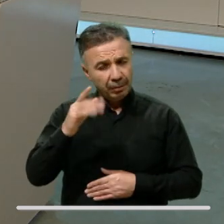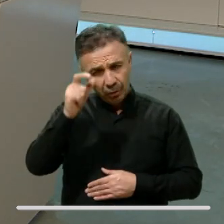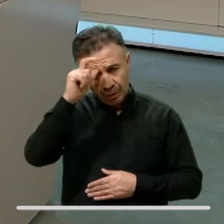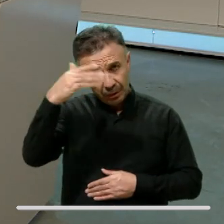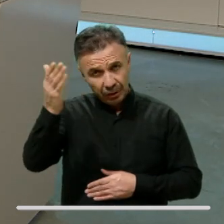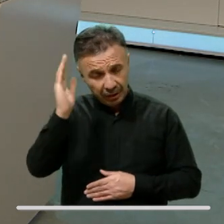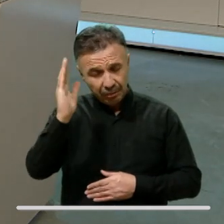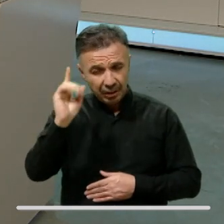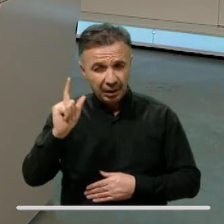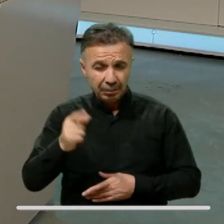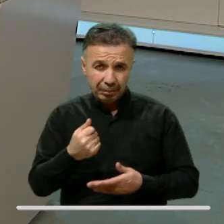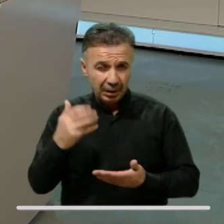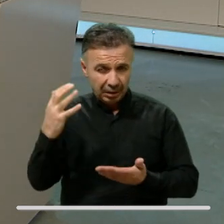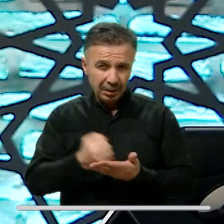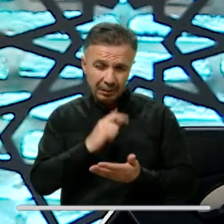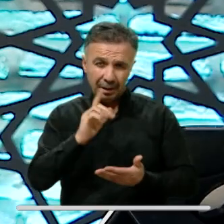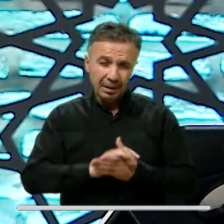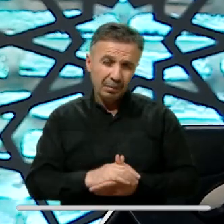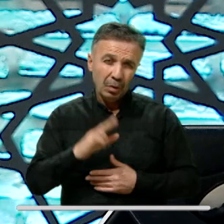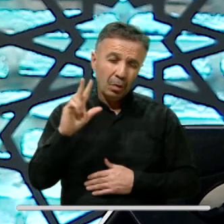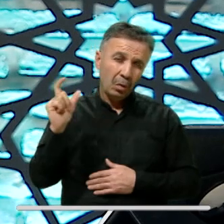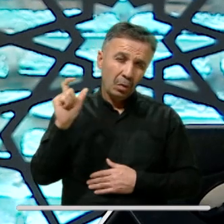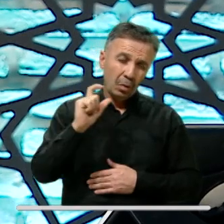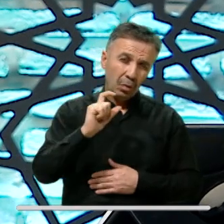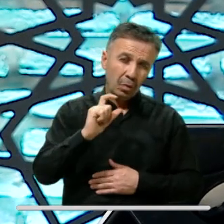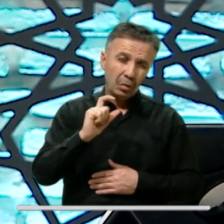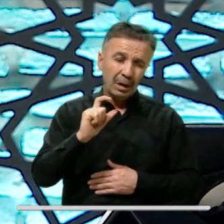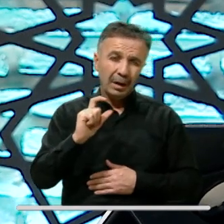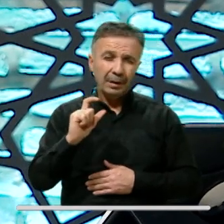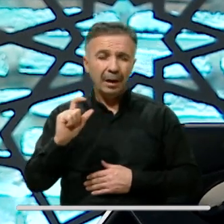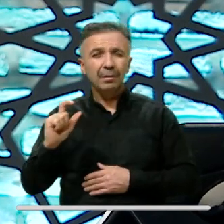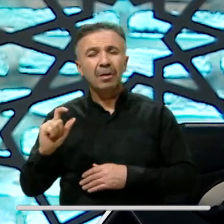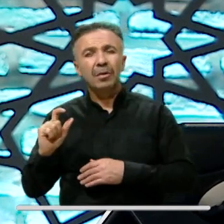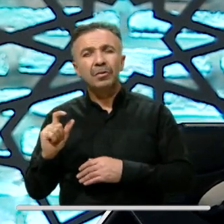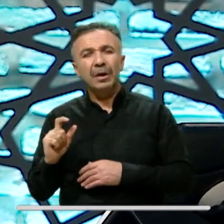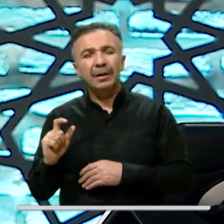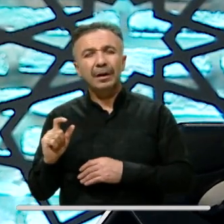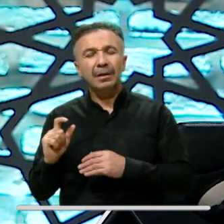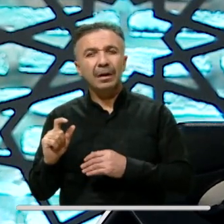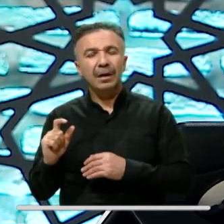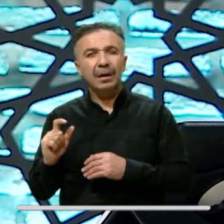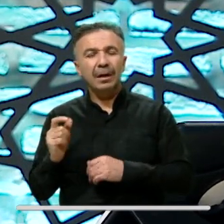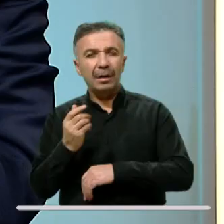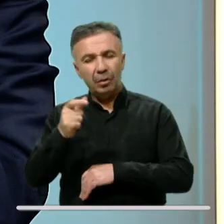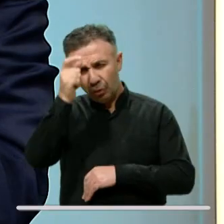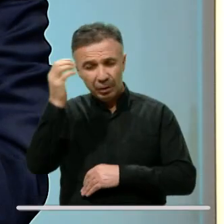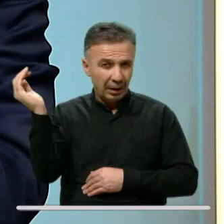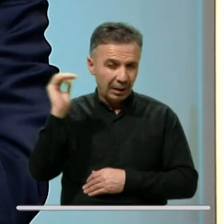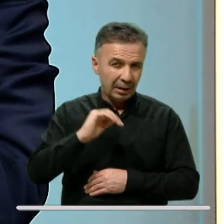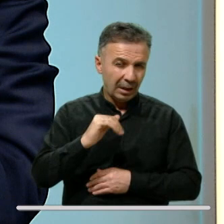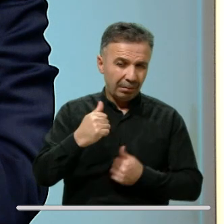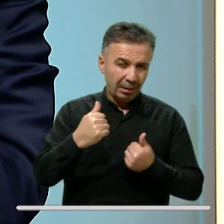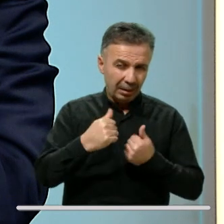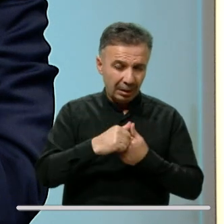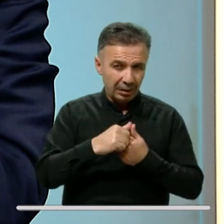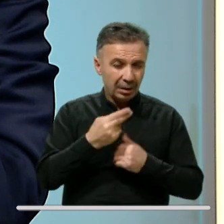lazım. Ama işte 3 aydan 3 aya memlekete dönüp sıla hasreti giderseler daha mı iyi olur? Ya da dini bir